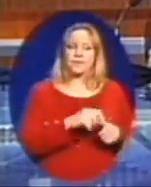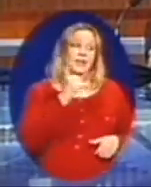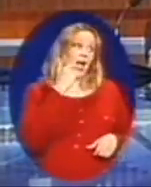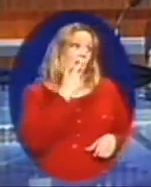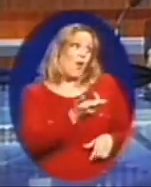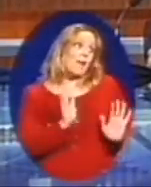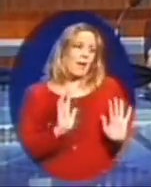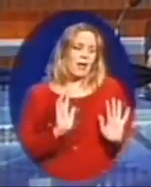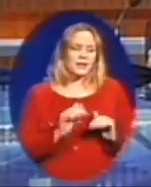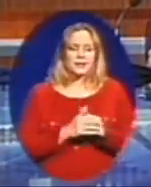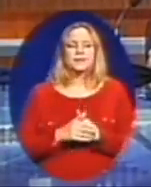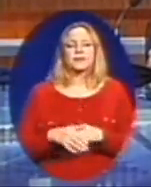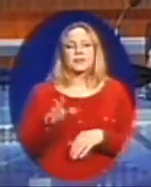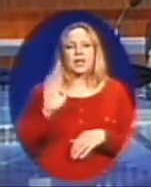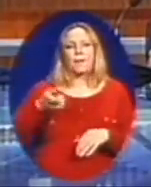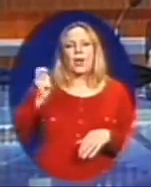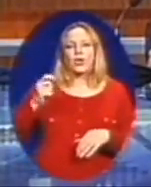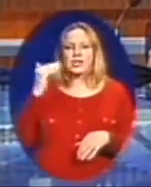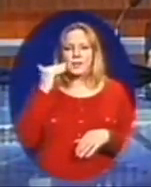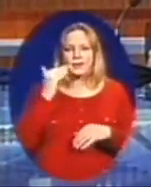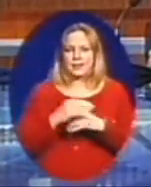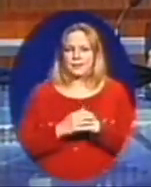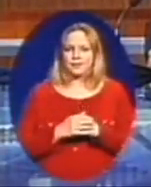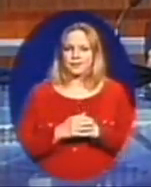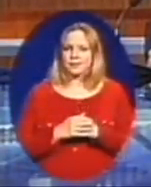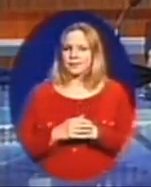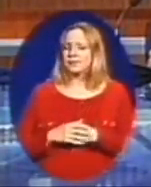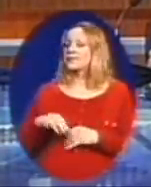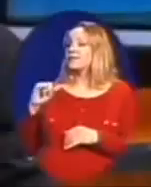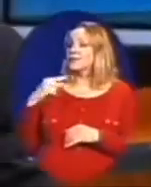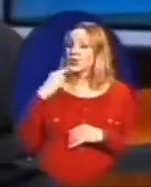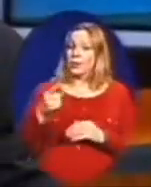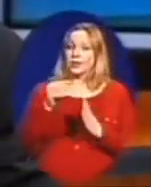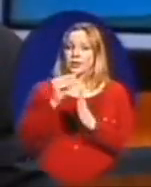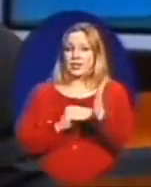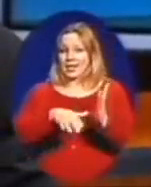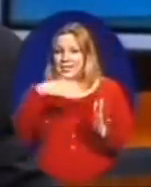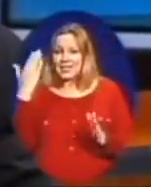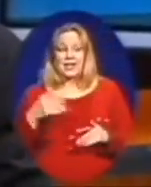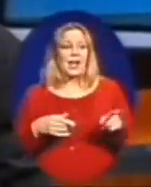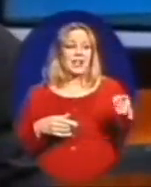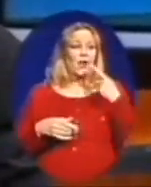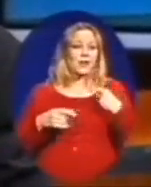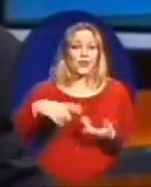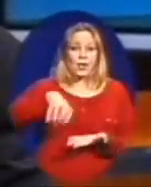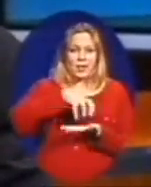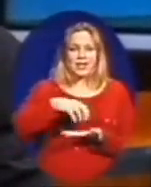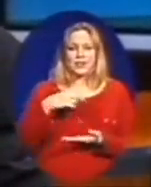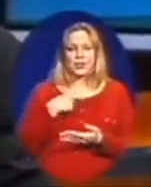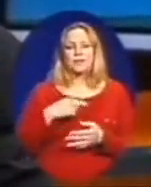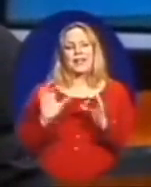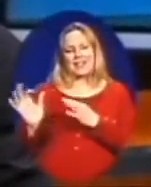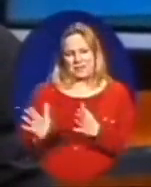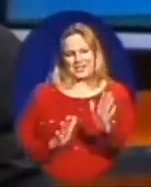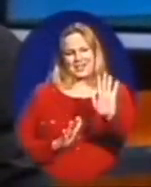יציר, יותר מפעם אחת, גם בקונגרס האמריקאי. ירון טוען שהרשימה תקצין, ואתה טוען שהוא ימרכז אותי, ויהיה